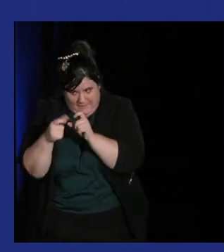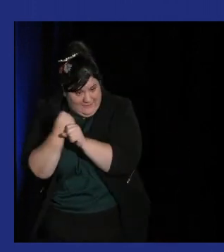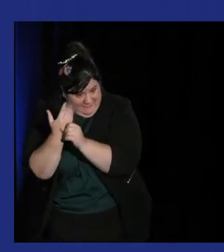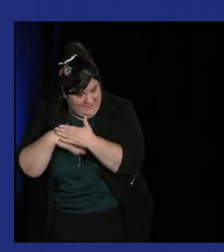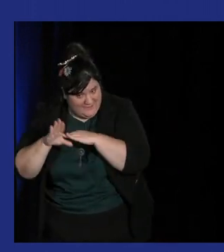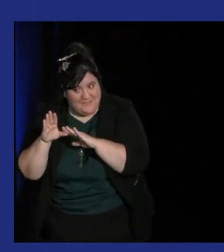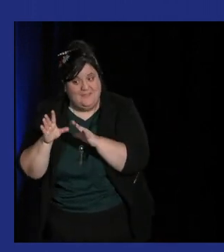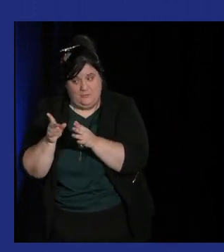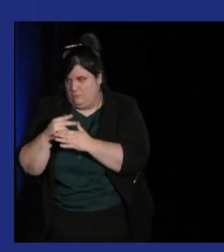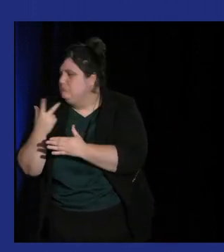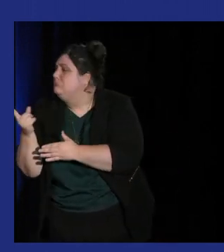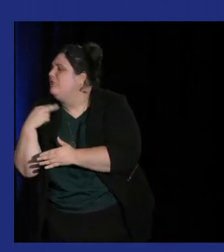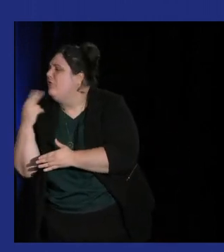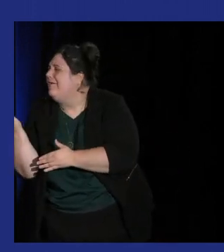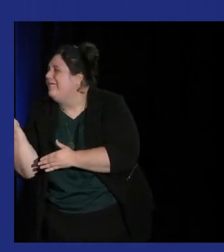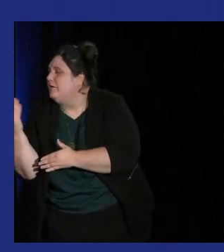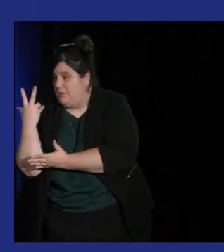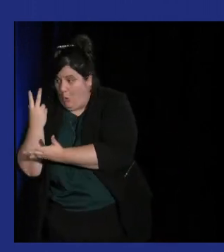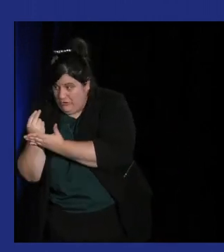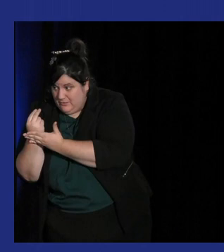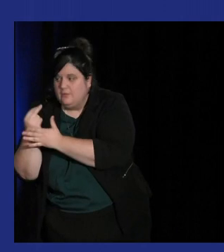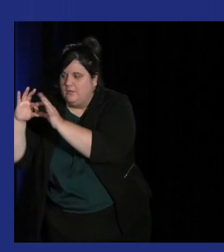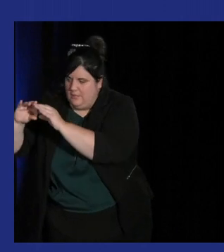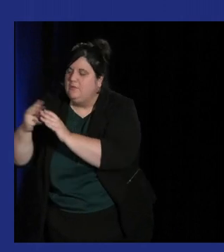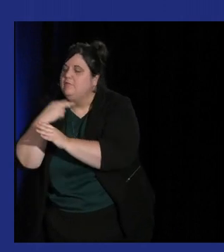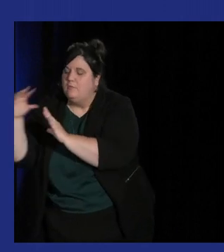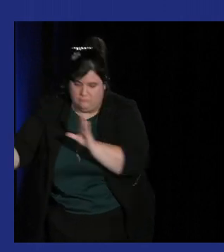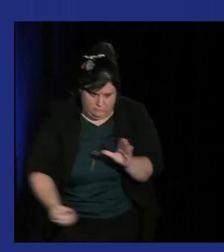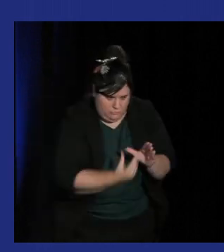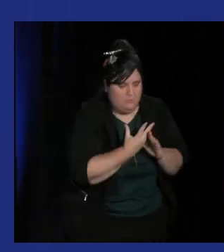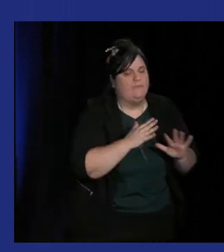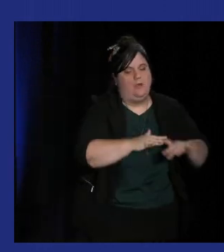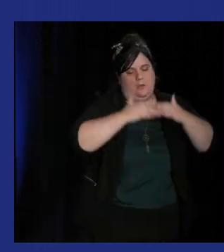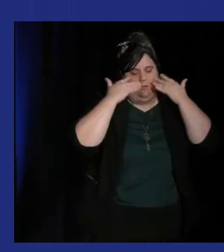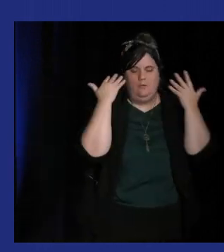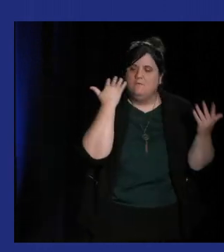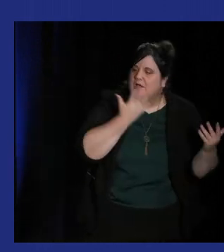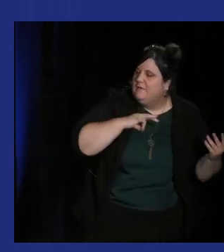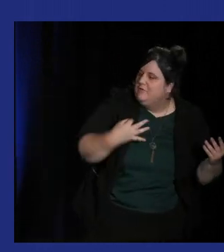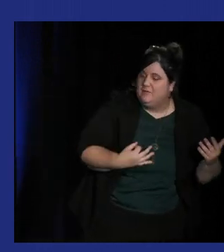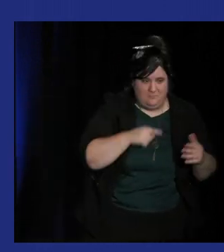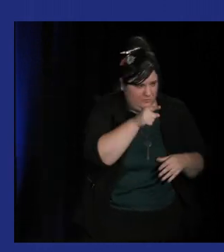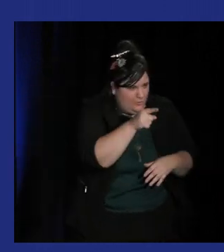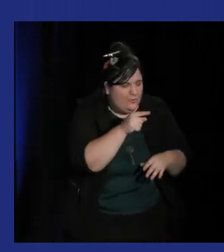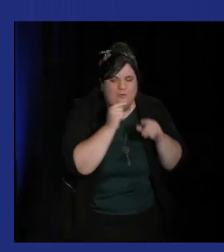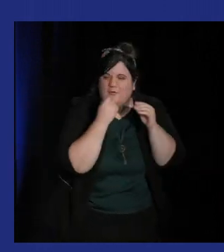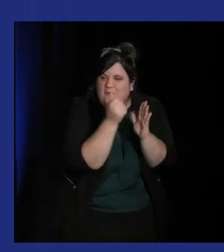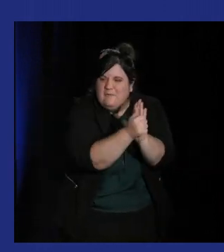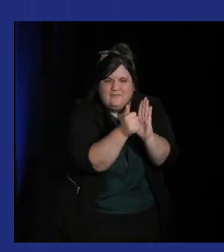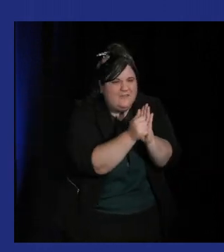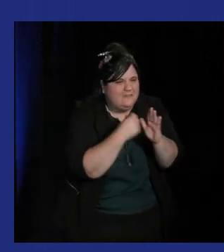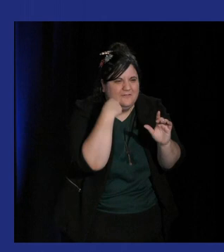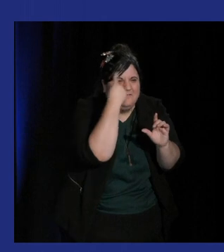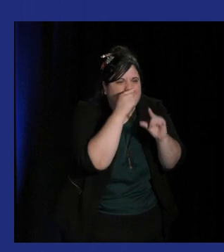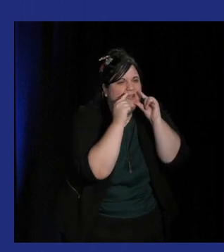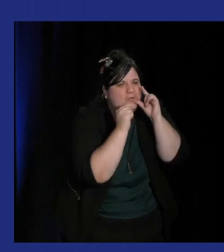toute la journée et à placer aussi parce que aussi à la main il faisait les lèvres enfin il faisait le mouvement des lèvres donc ils devaient vraiment